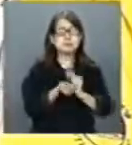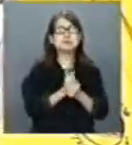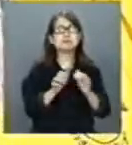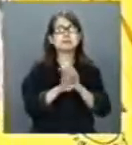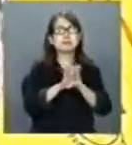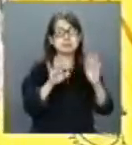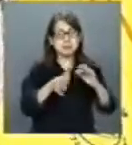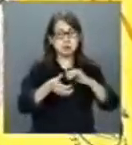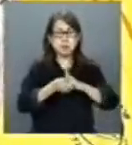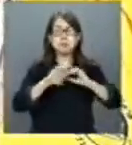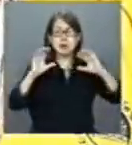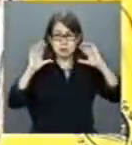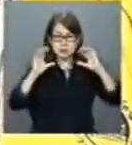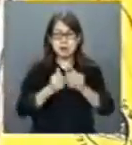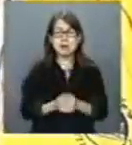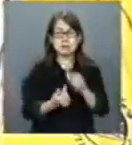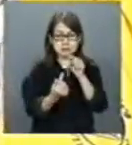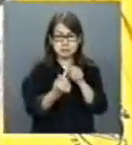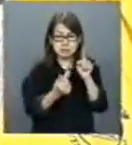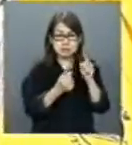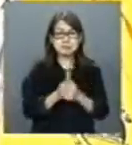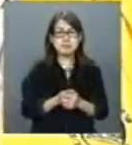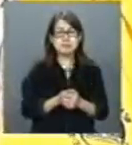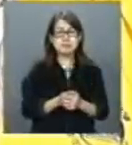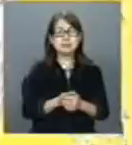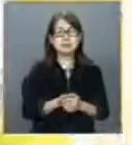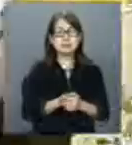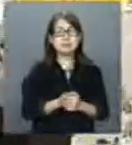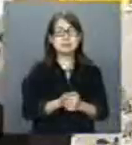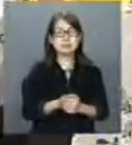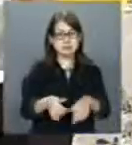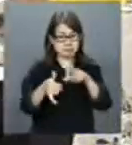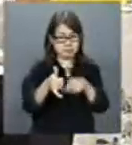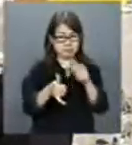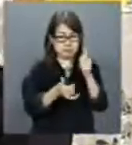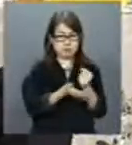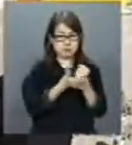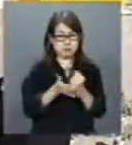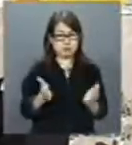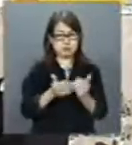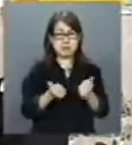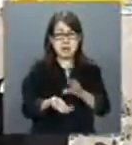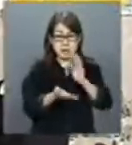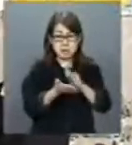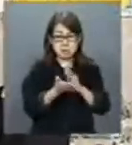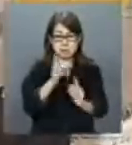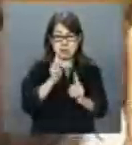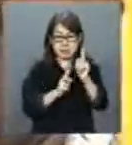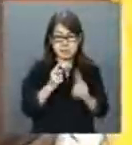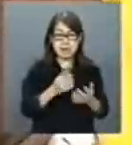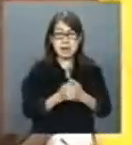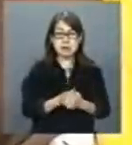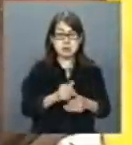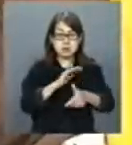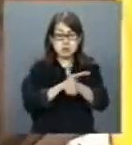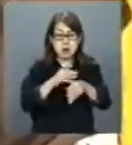ครับโดยเฉพาะได้รับการสนับสนุนจากคุณพี่ปรีดานะครับ จากสถิติเต่ากระที่ฟักตัวตามธรรมชาติจะมีอัต